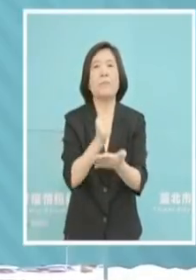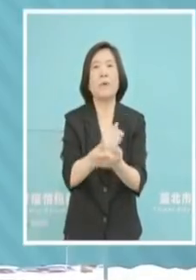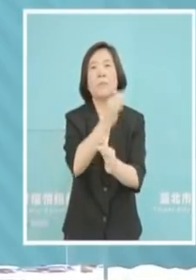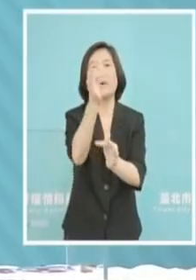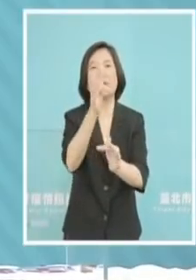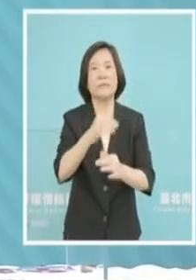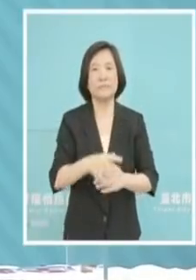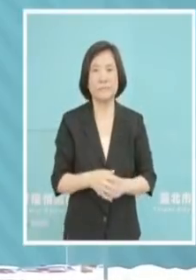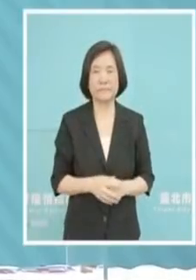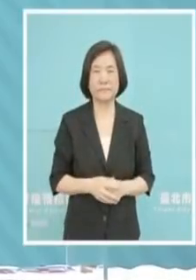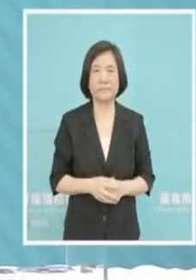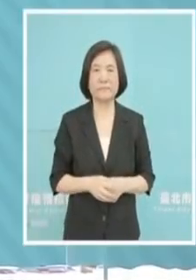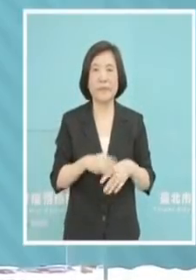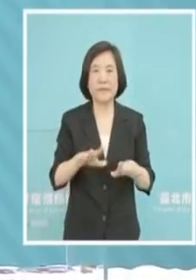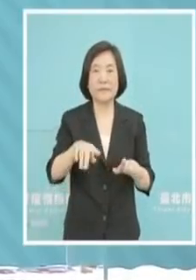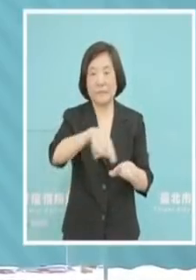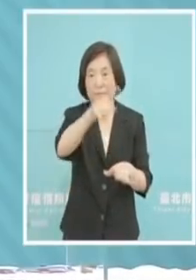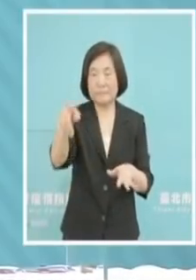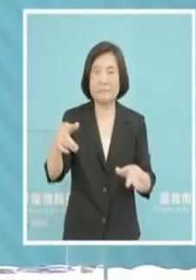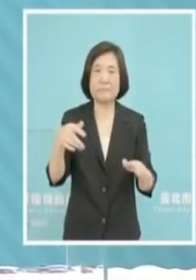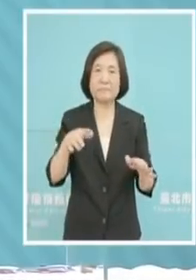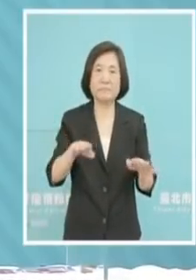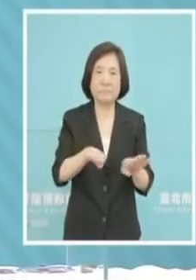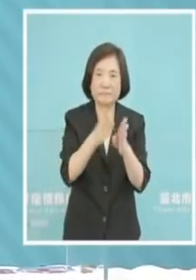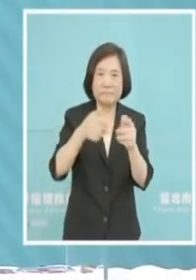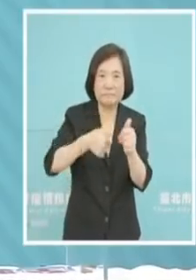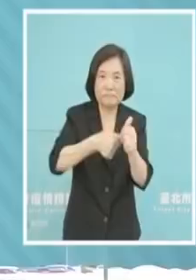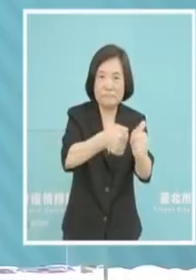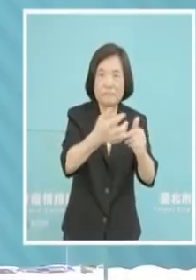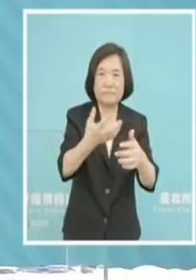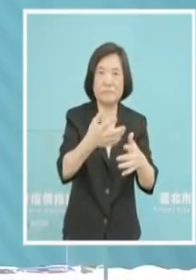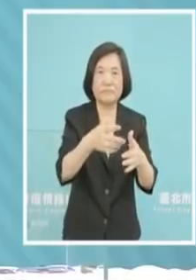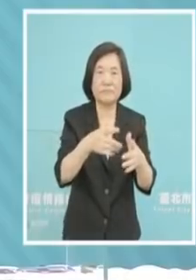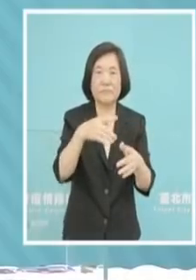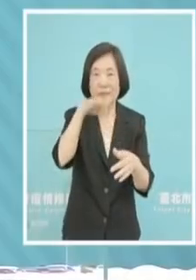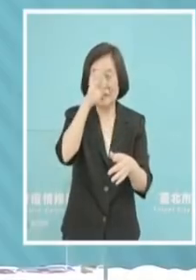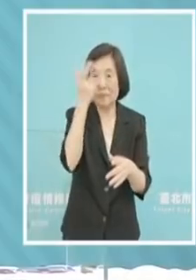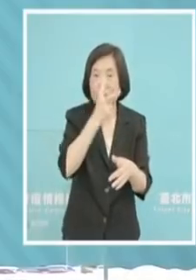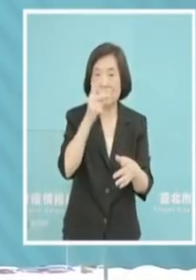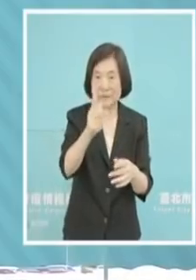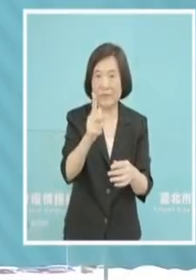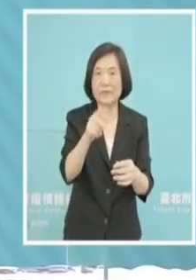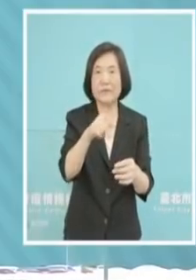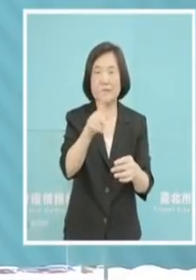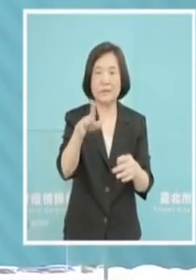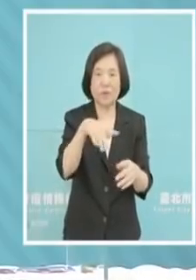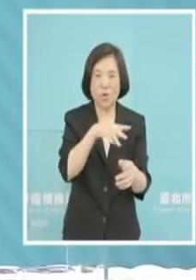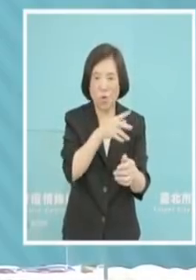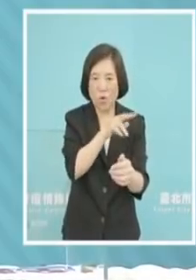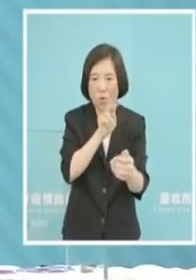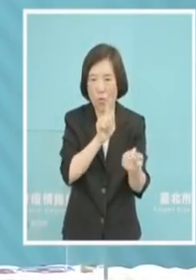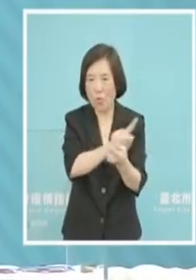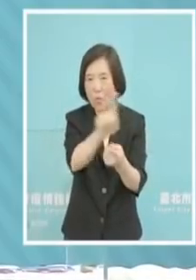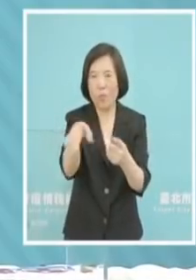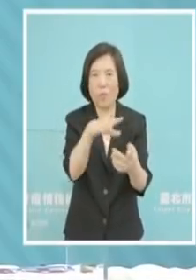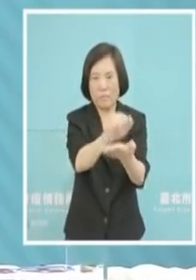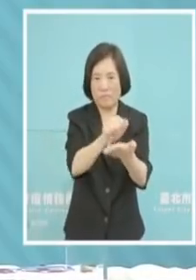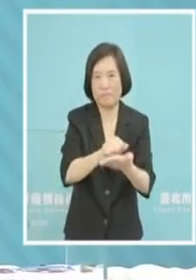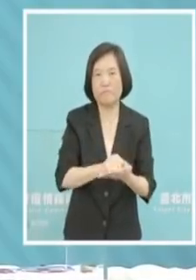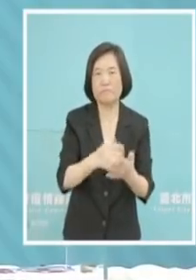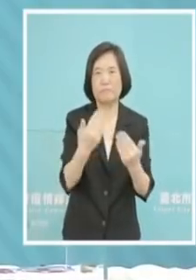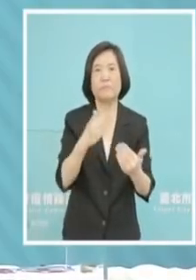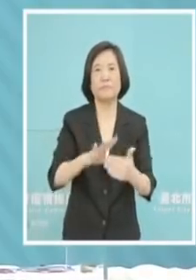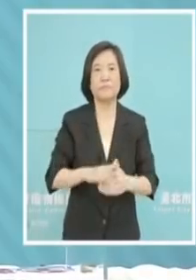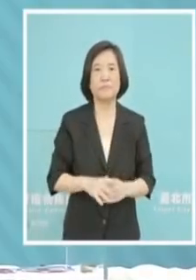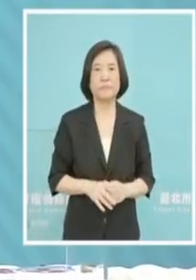嗯， 那你这个疫苗没办法做第三期。昨天我记得那个邱淑媞邱处长他讲得很明白， 对， 他说并不